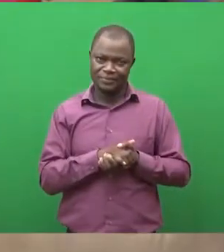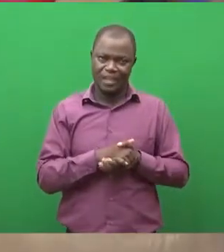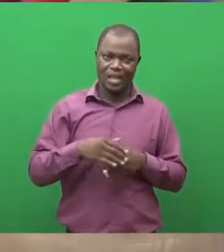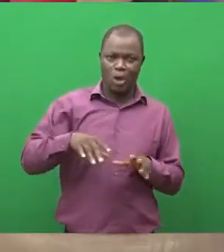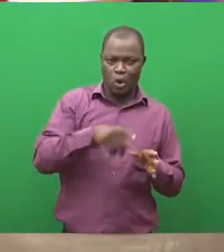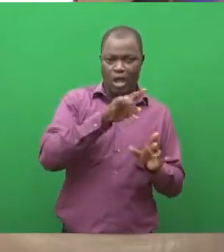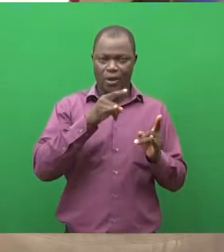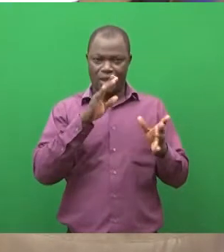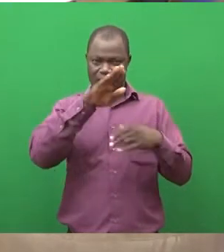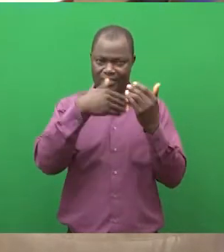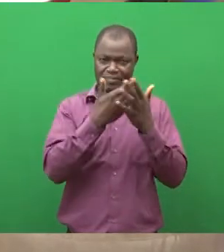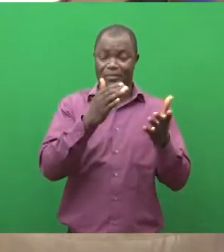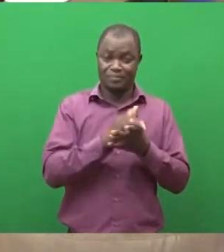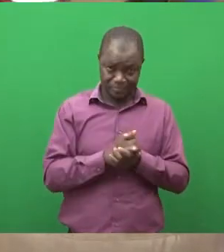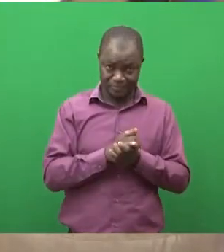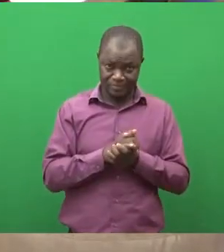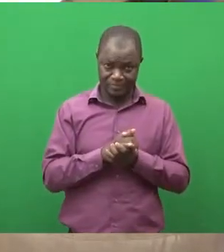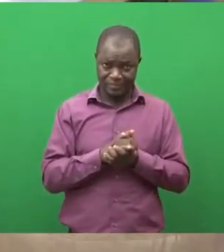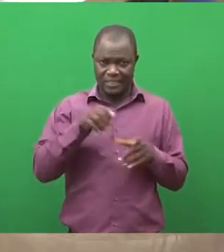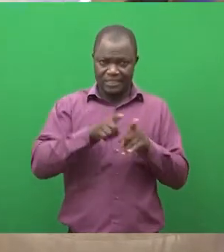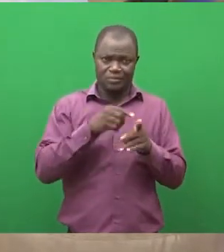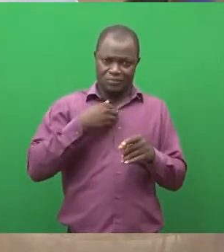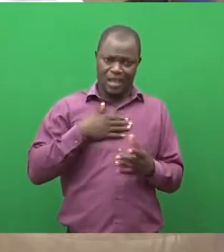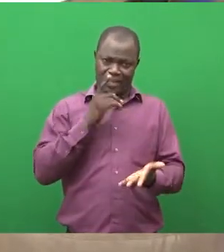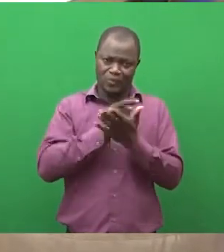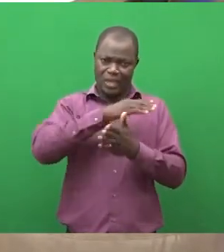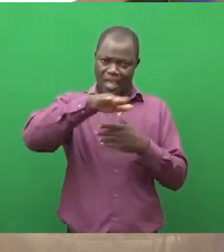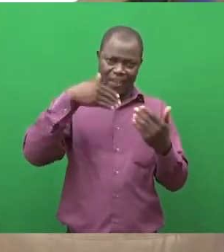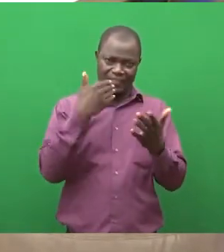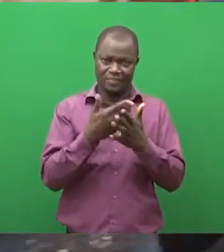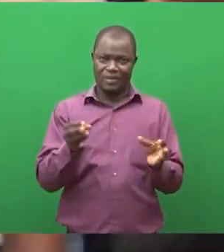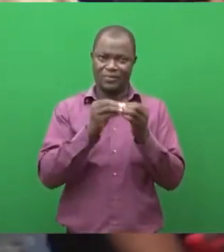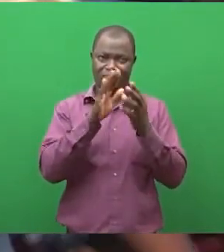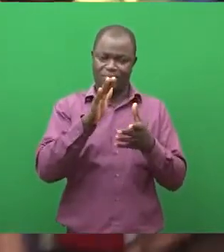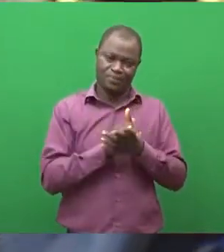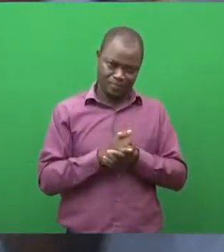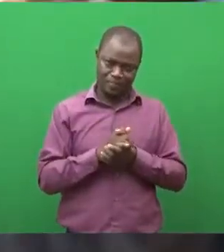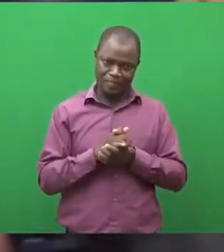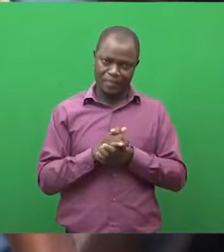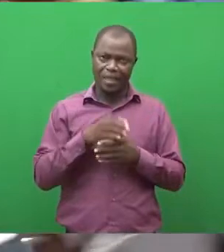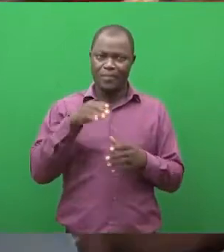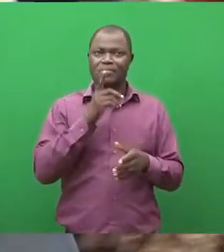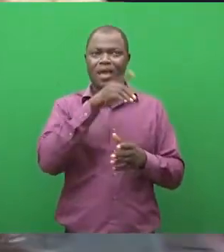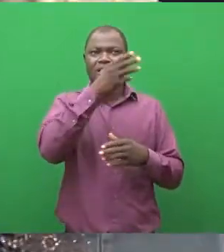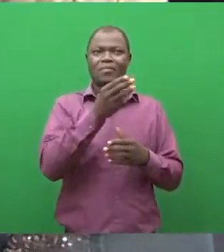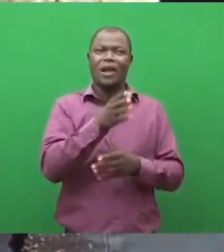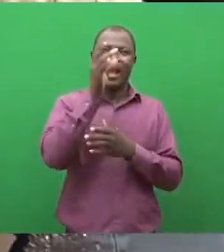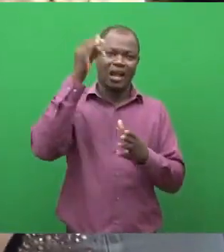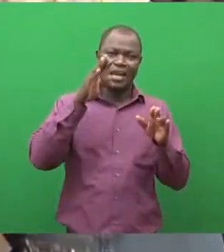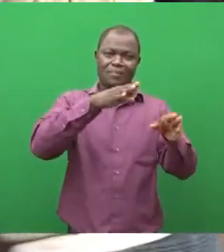mafambiro mararamiro nekuti ka hatiere nyoka negavi iyo iripo munoti moresera